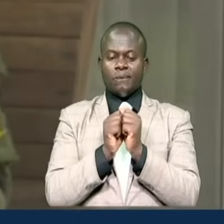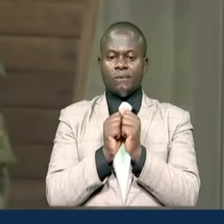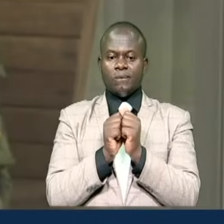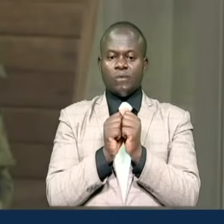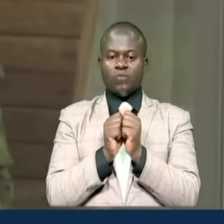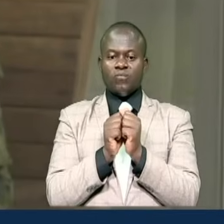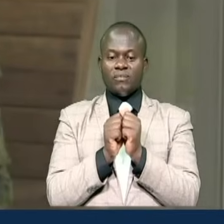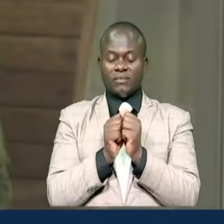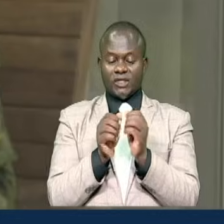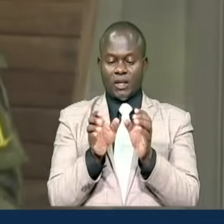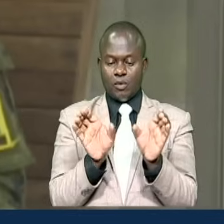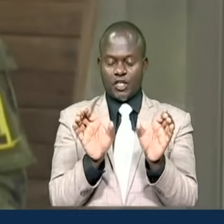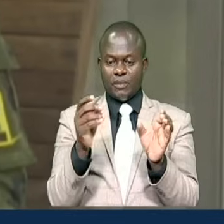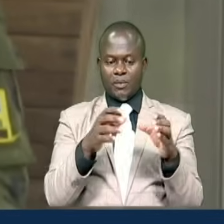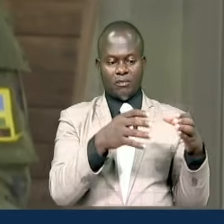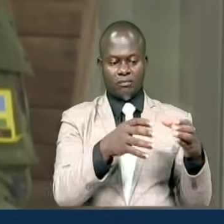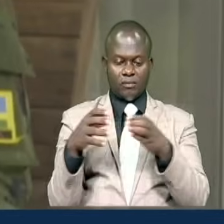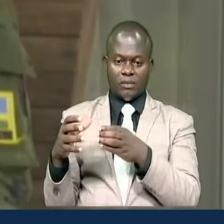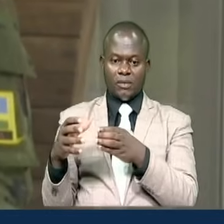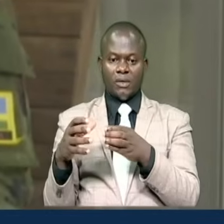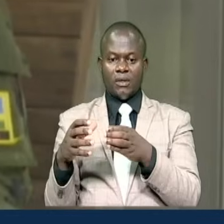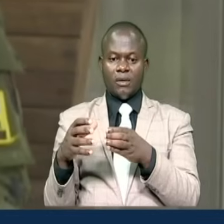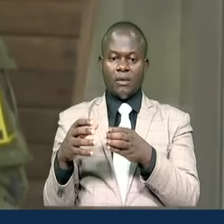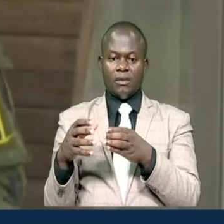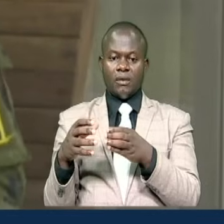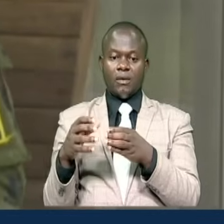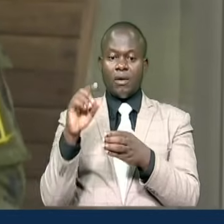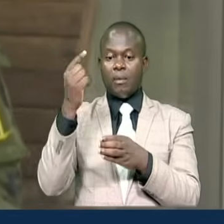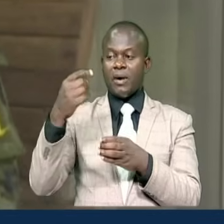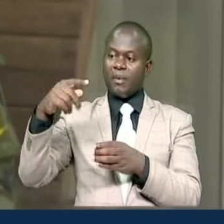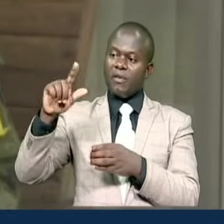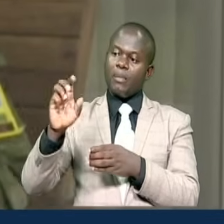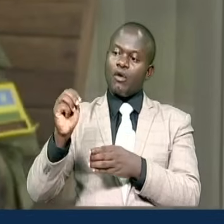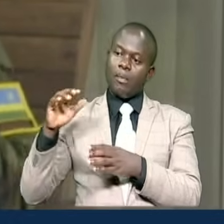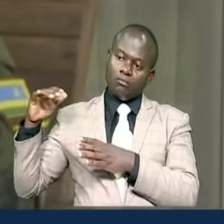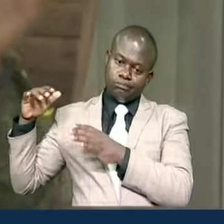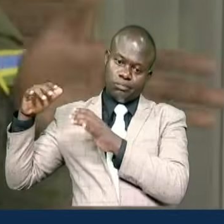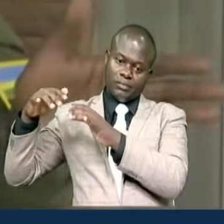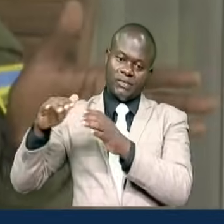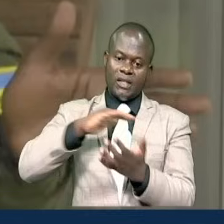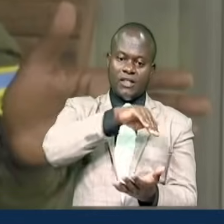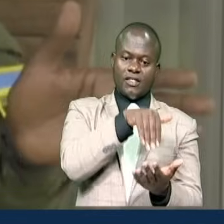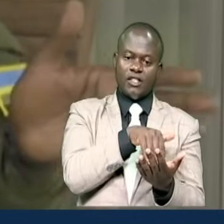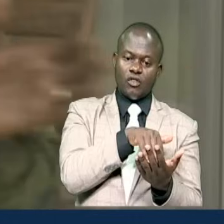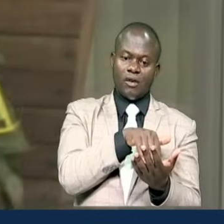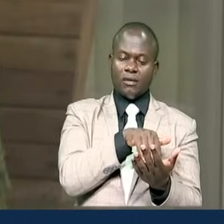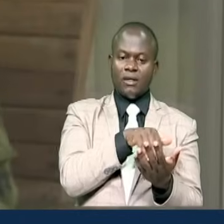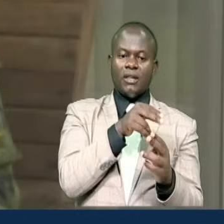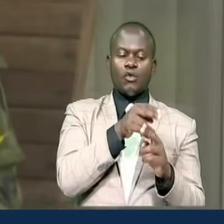twari mu bice bibiri, iyo twita Northern Axis yaturutse Palma, hari na Central Axis yaturutse ahitwa